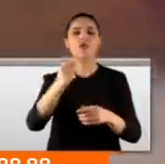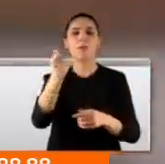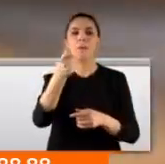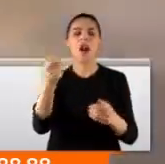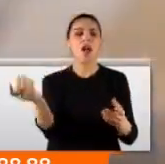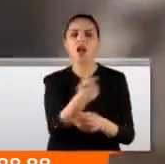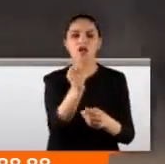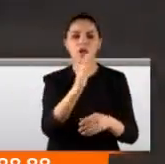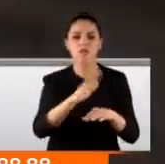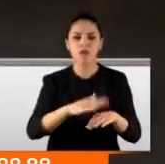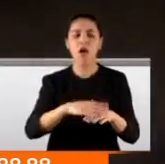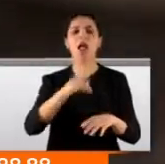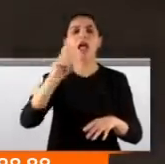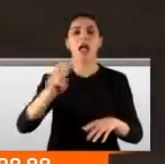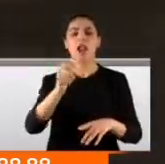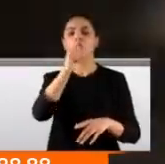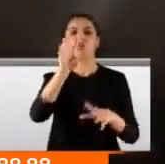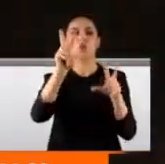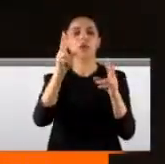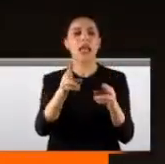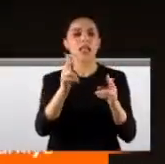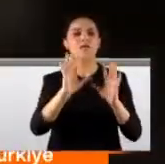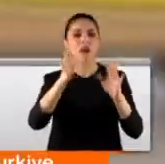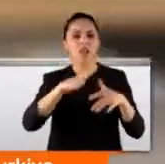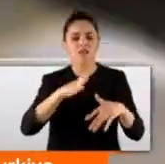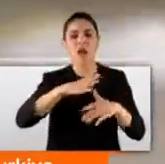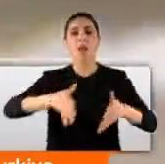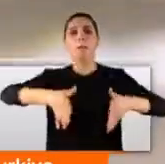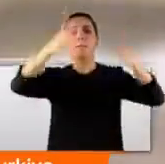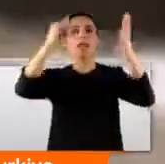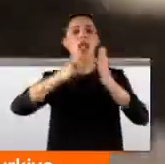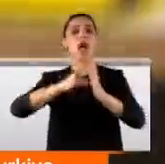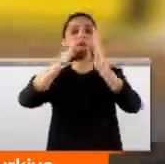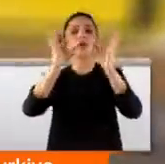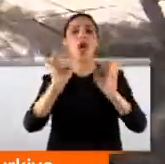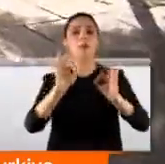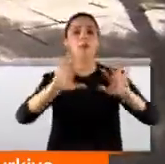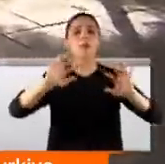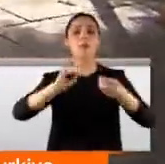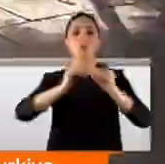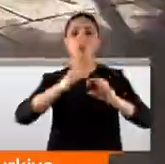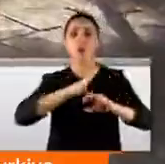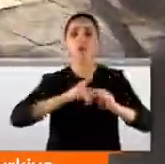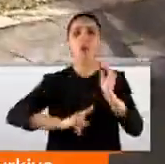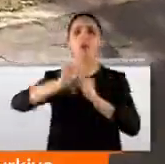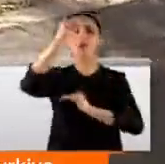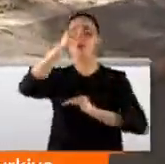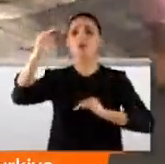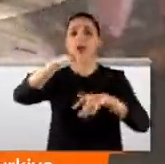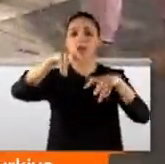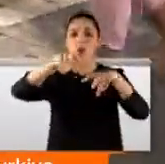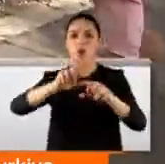elektrik kesintileri artık katlanılmaz boyutlara ulaşmış. Bina asansörleri de sık sık arıza veriyor. Üst katlarda